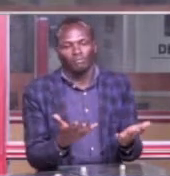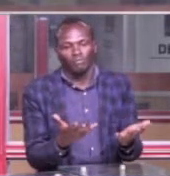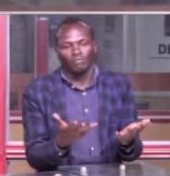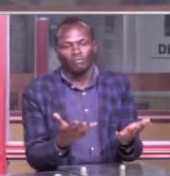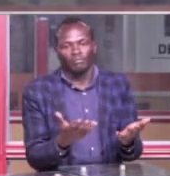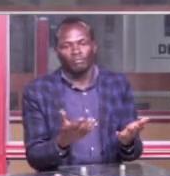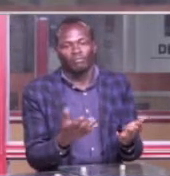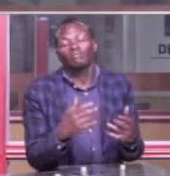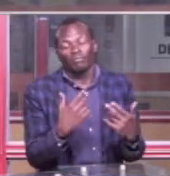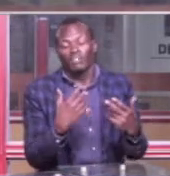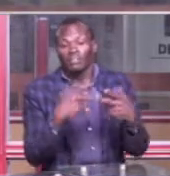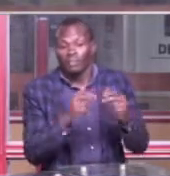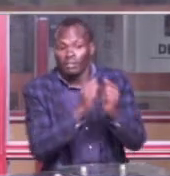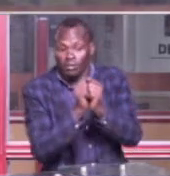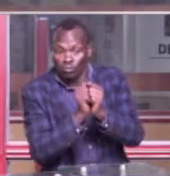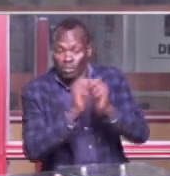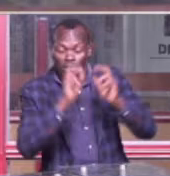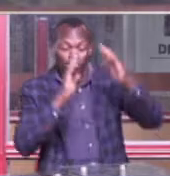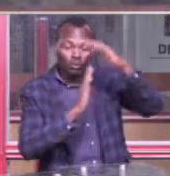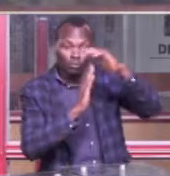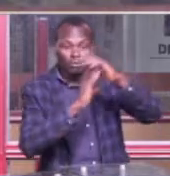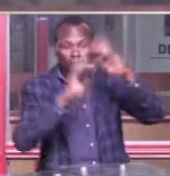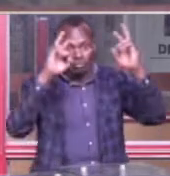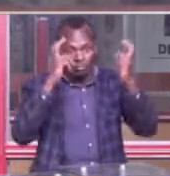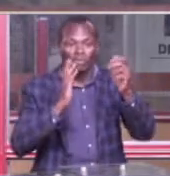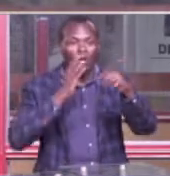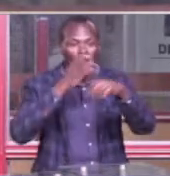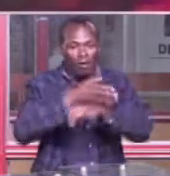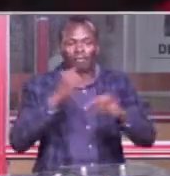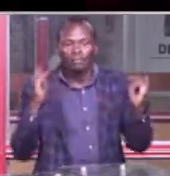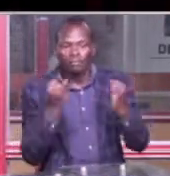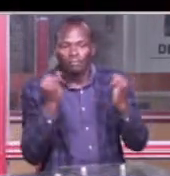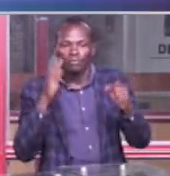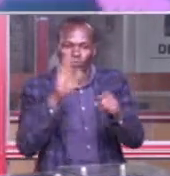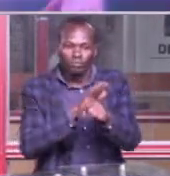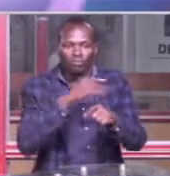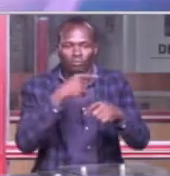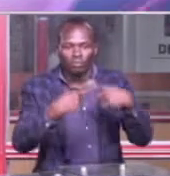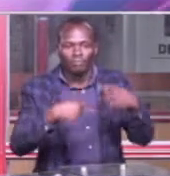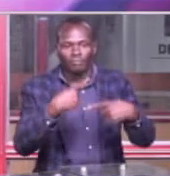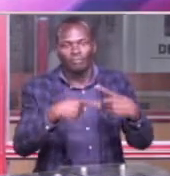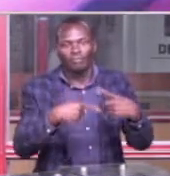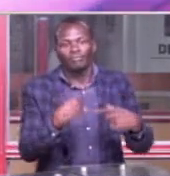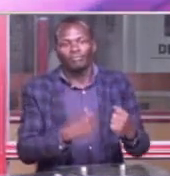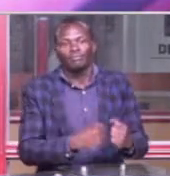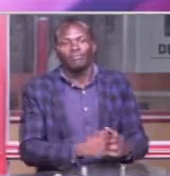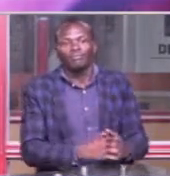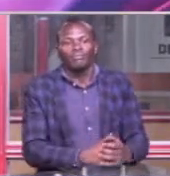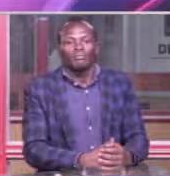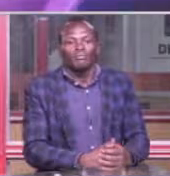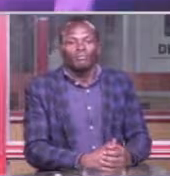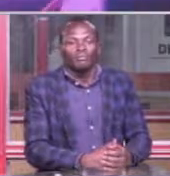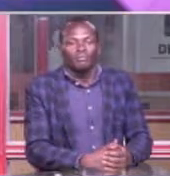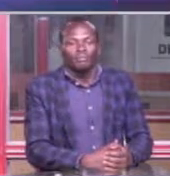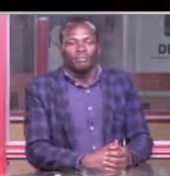ilage gago tuagalo kubanga tukatandika mbufunze atuluvanyuma tujana go mumbujivu Ebikuru mu masukuru.